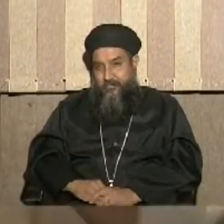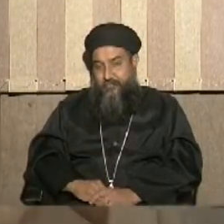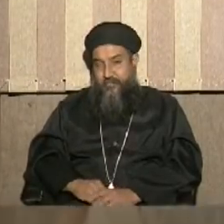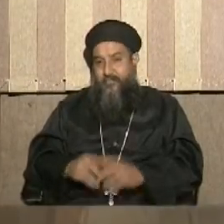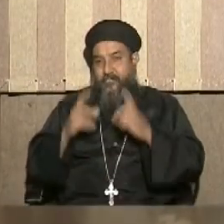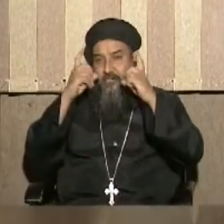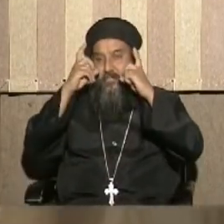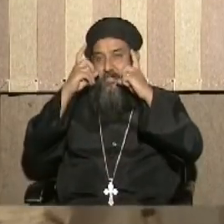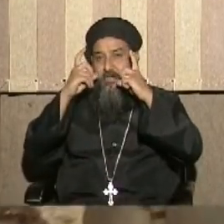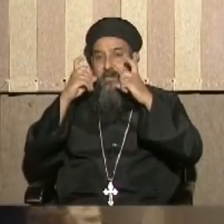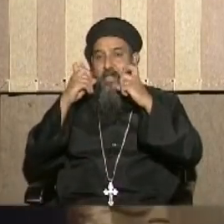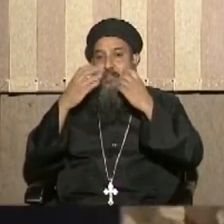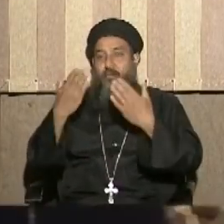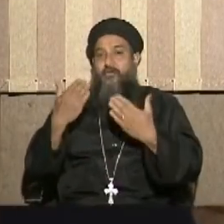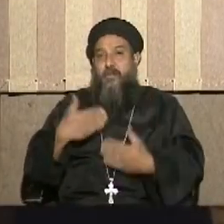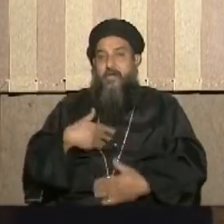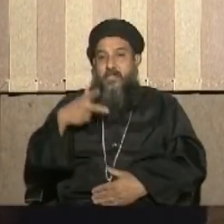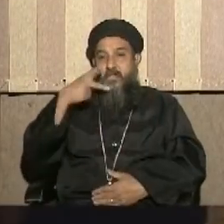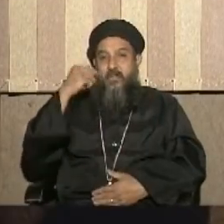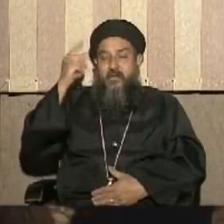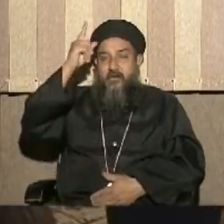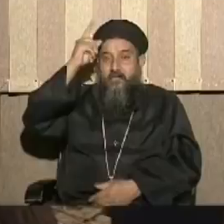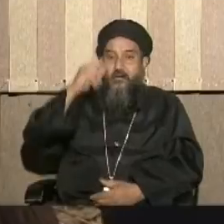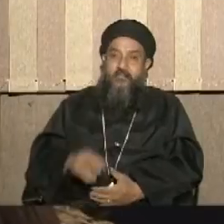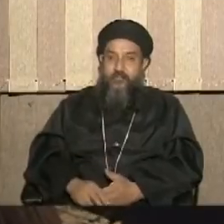رجال الله.